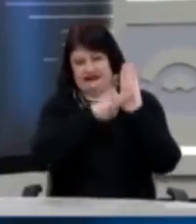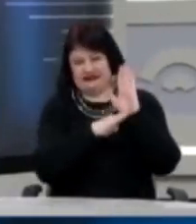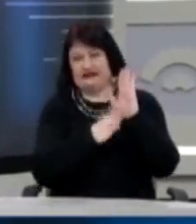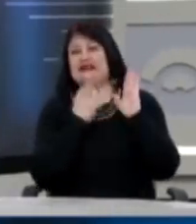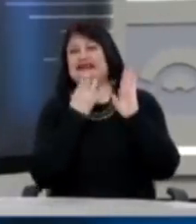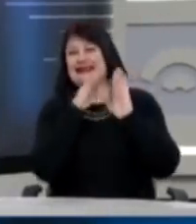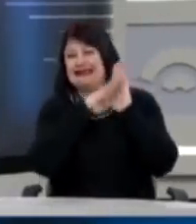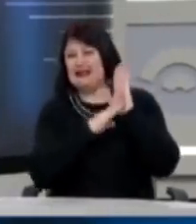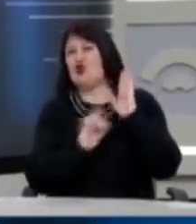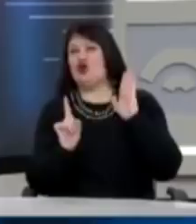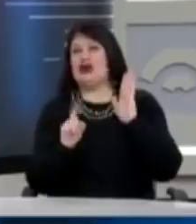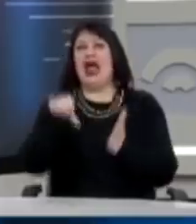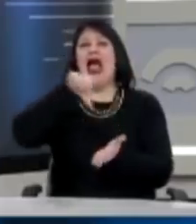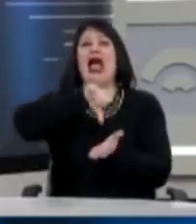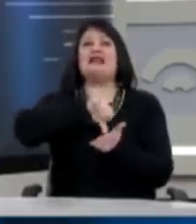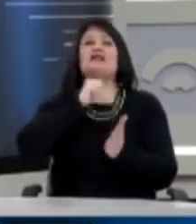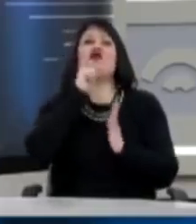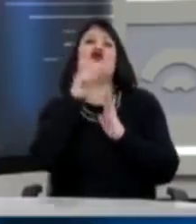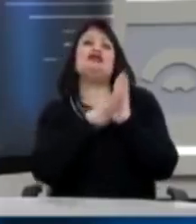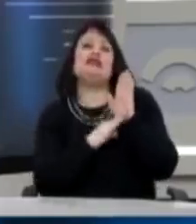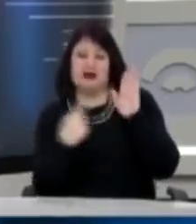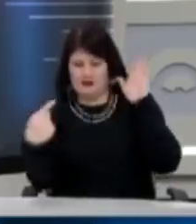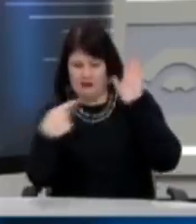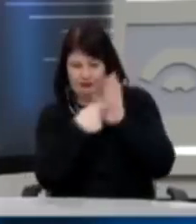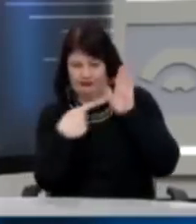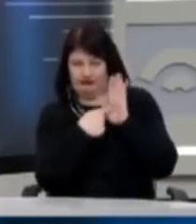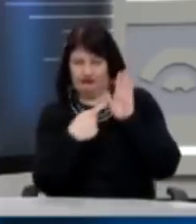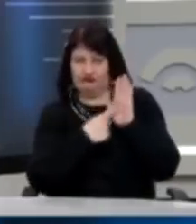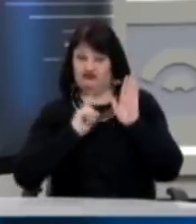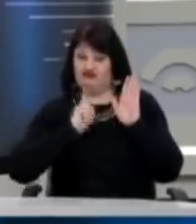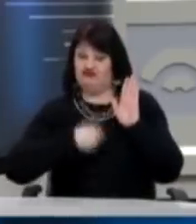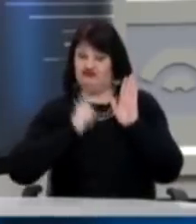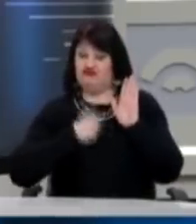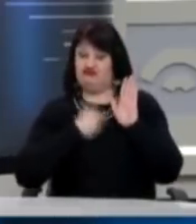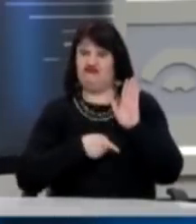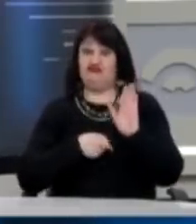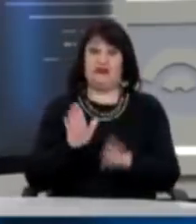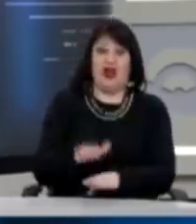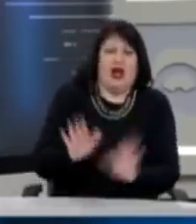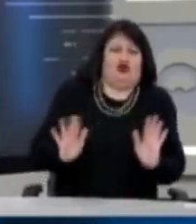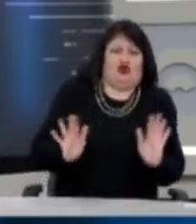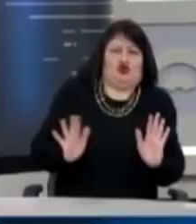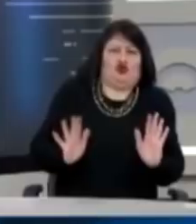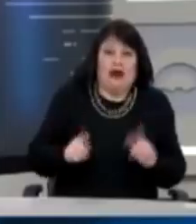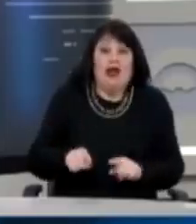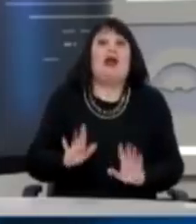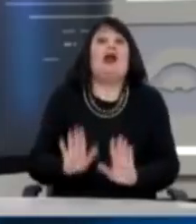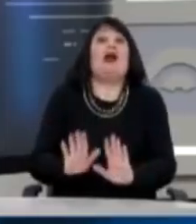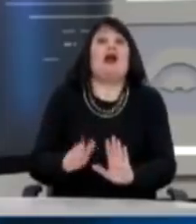πλάκες, αλλά στο αστικό σύνταγμα που μη καίει. Δεν το ακουμπάει κανένας